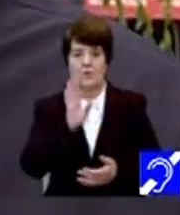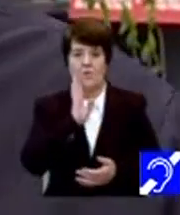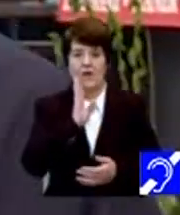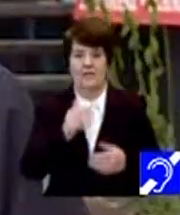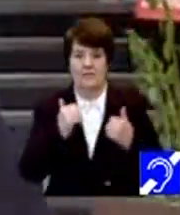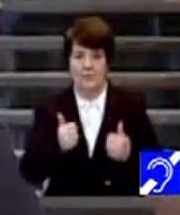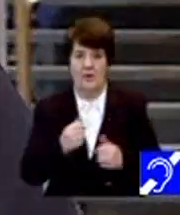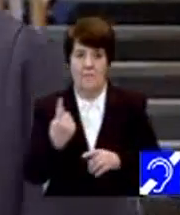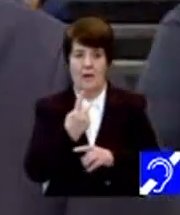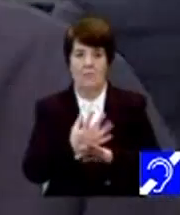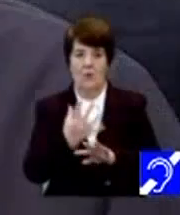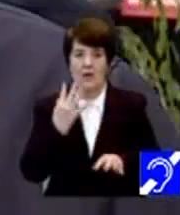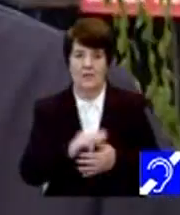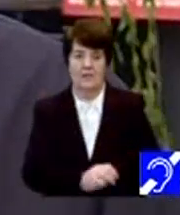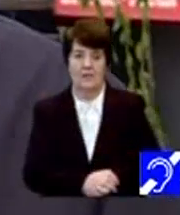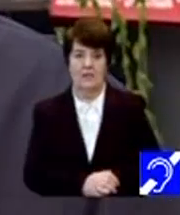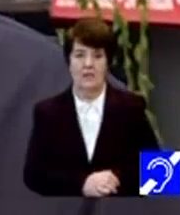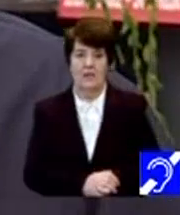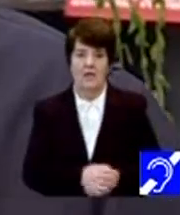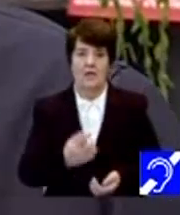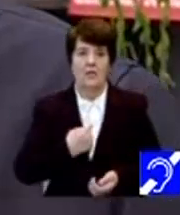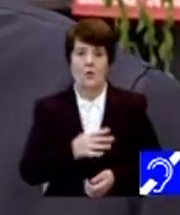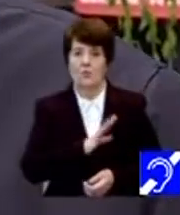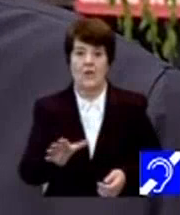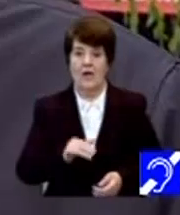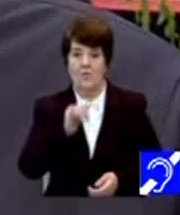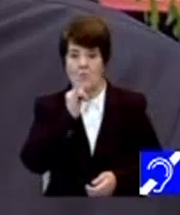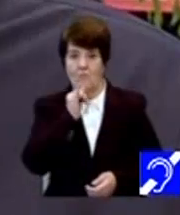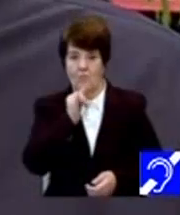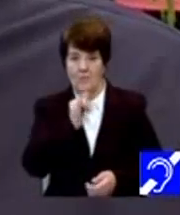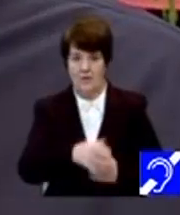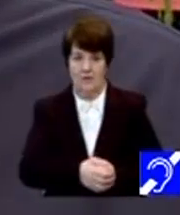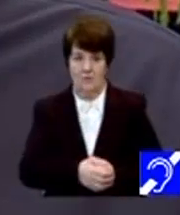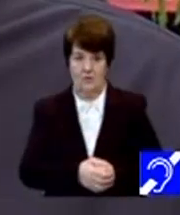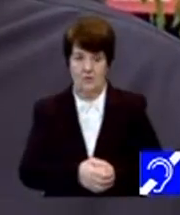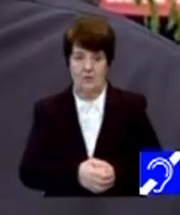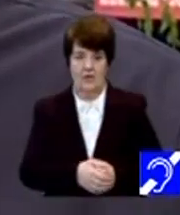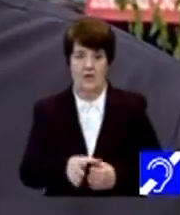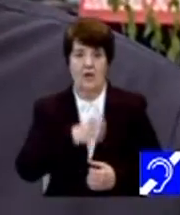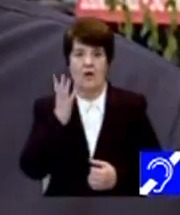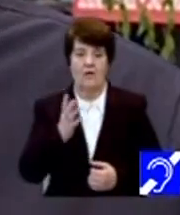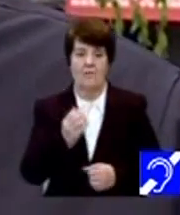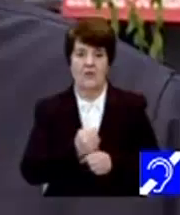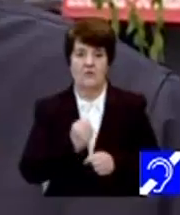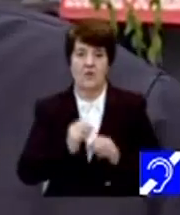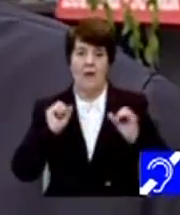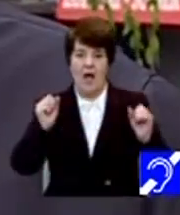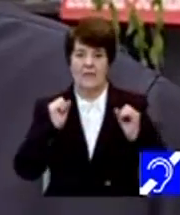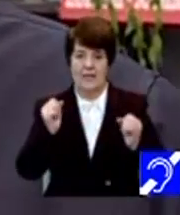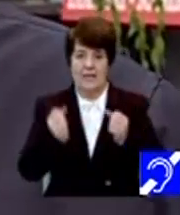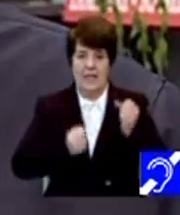de treabă. Că, în primul rând, eu nu eram un fumător, eu eram un atlet de performanță.